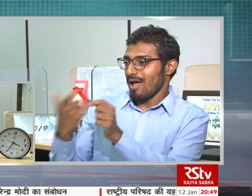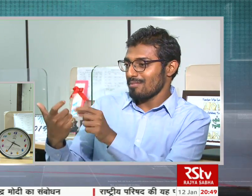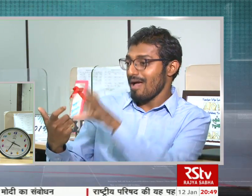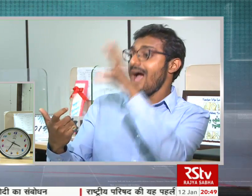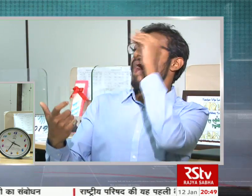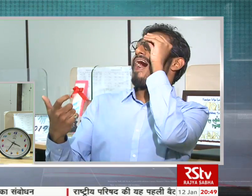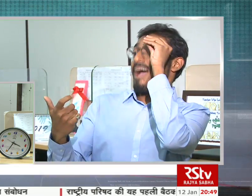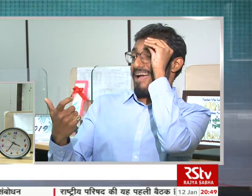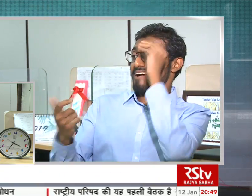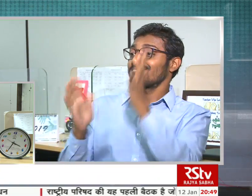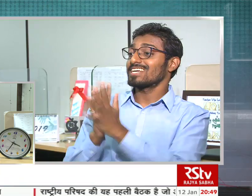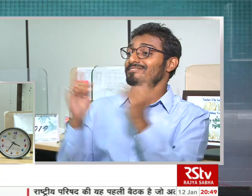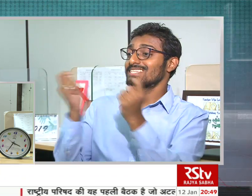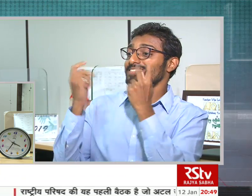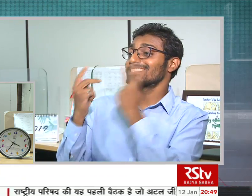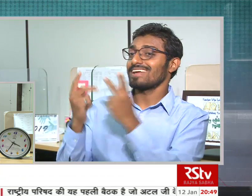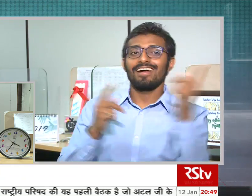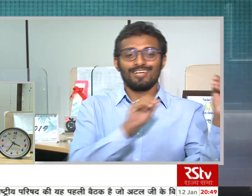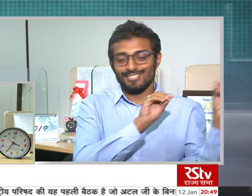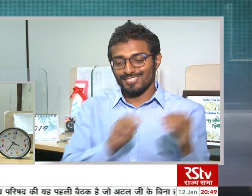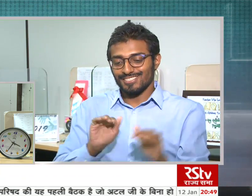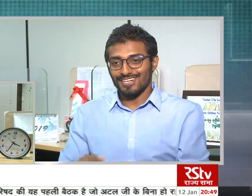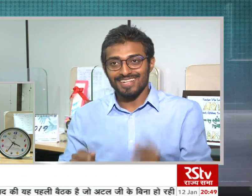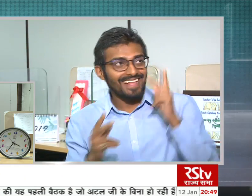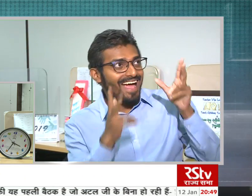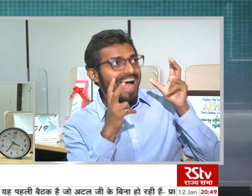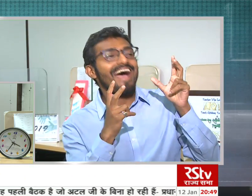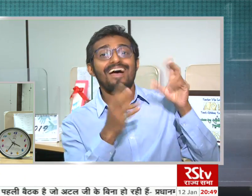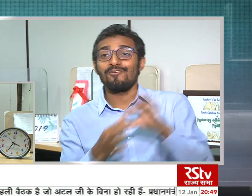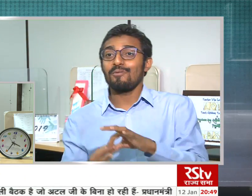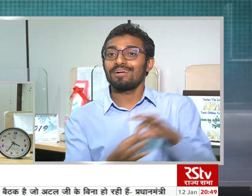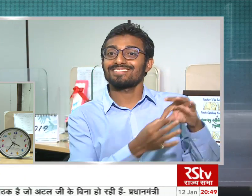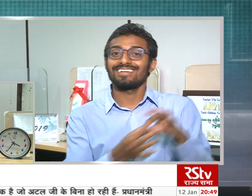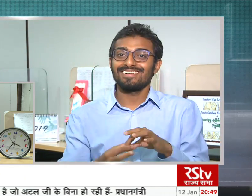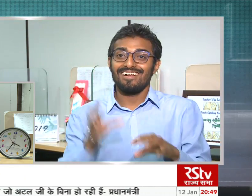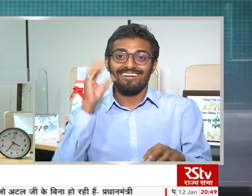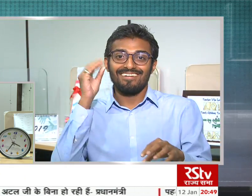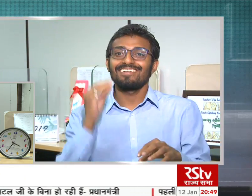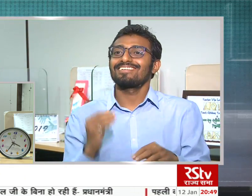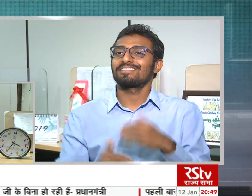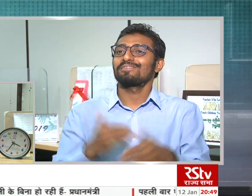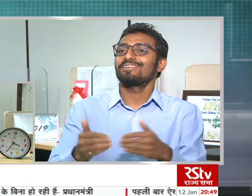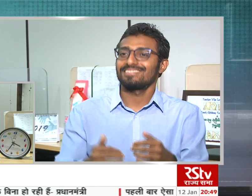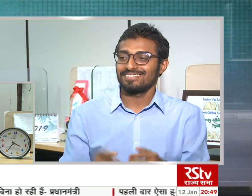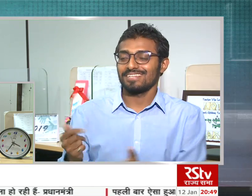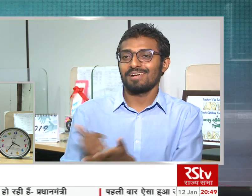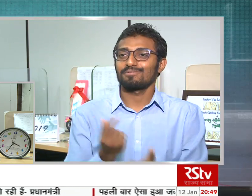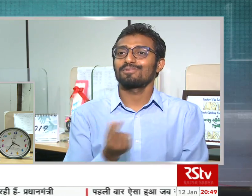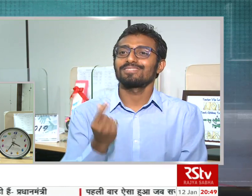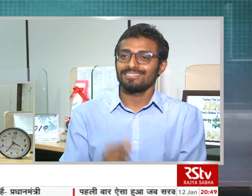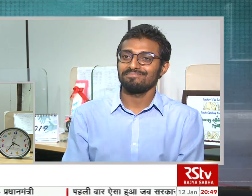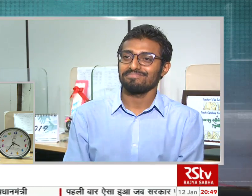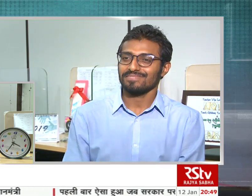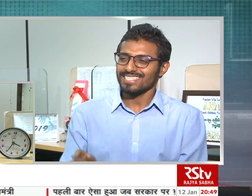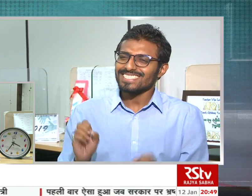तो हेयरिंग पेरेंट्स देखते थे कि QR कोड का यूज़ करके बता सकते अपने बच्चों को, पढ़ा सकते हैं जो डेफ है एंड रिलेट